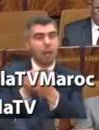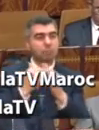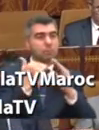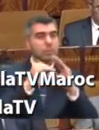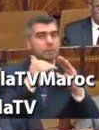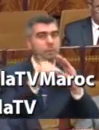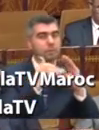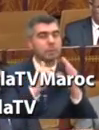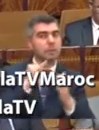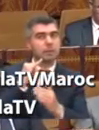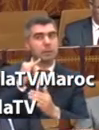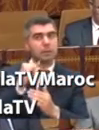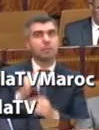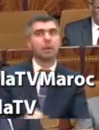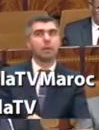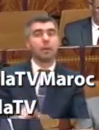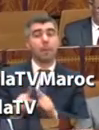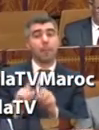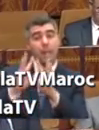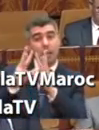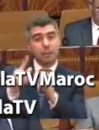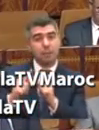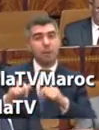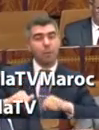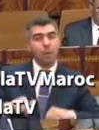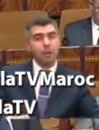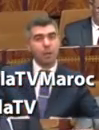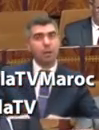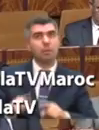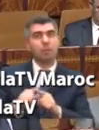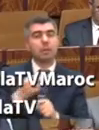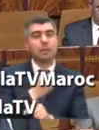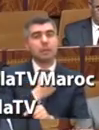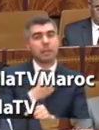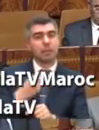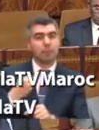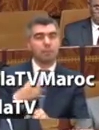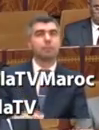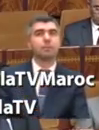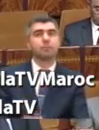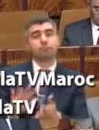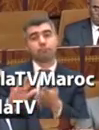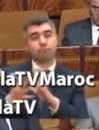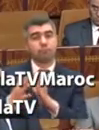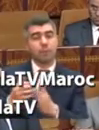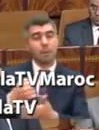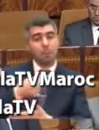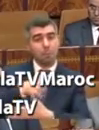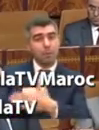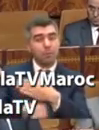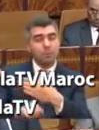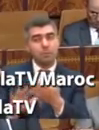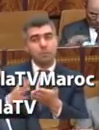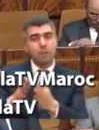جاش غير هكذاك، ولكن على حسب الإحصائيات ديال الوزارة ديالكم هذا المستشفى كيتصدر عدد الولادات سنويا اللي تقدر